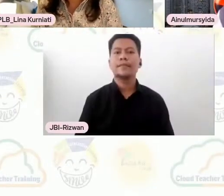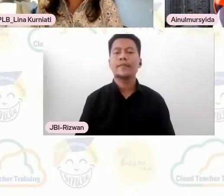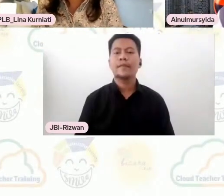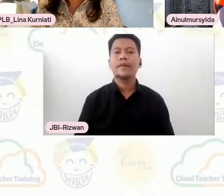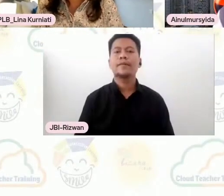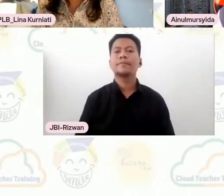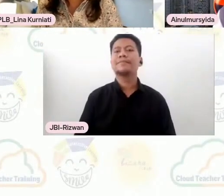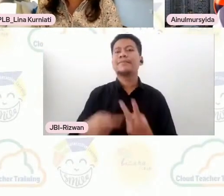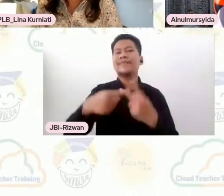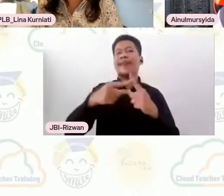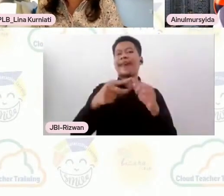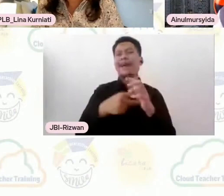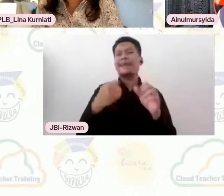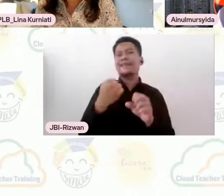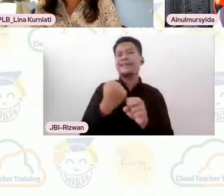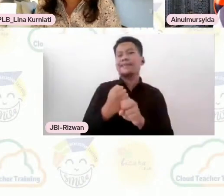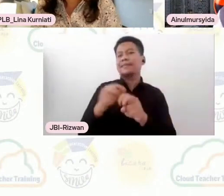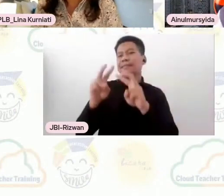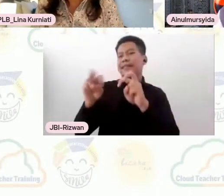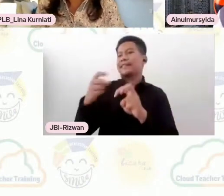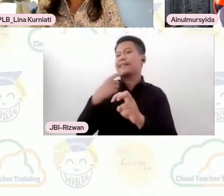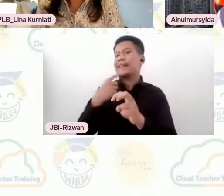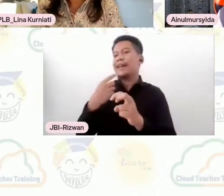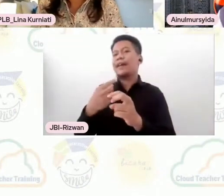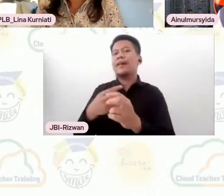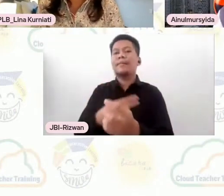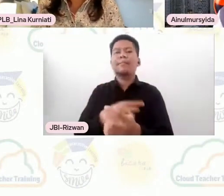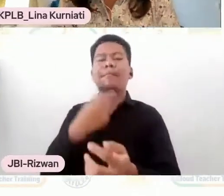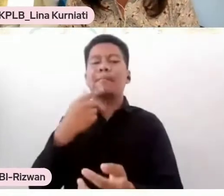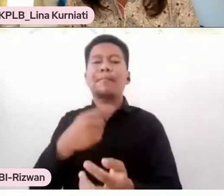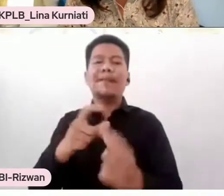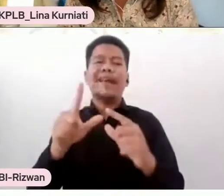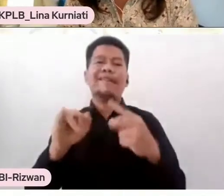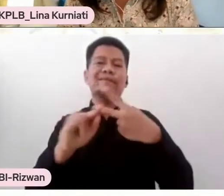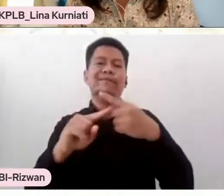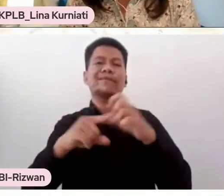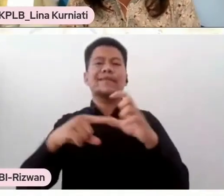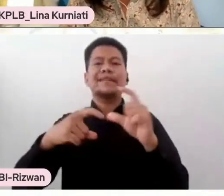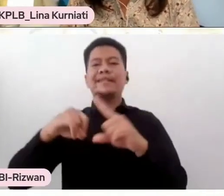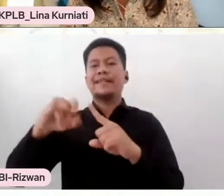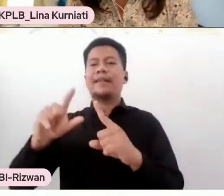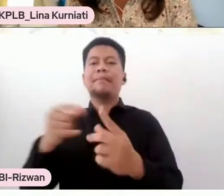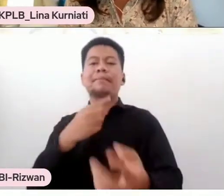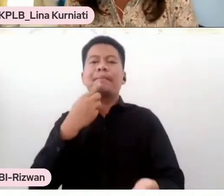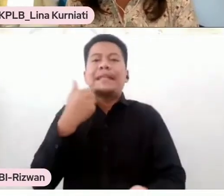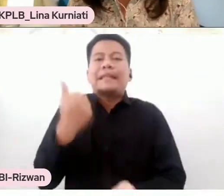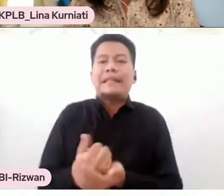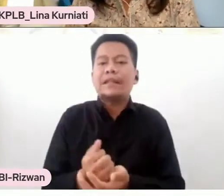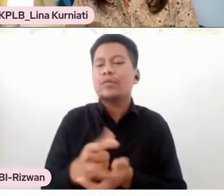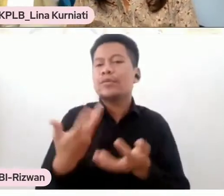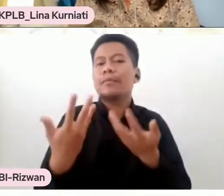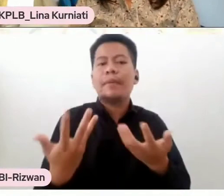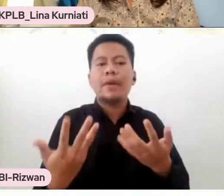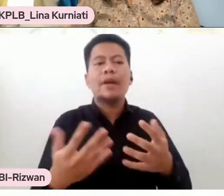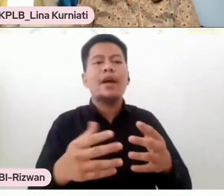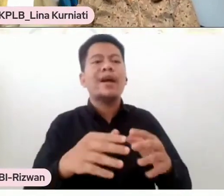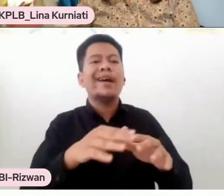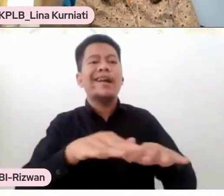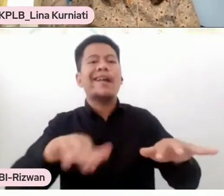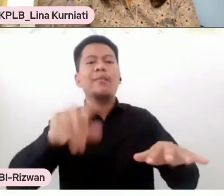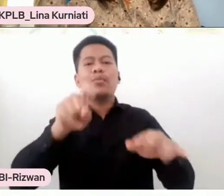pentingnya life skill, kemudian komunikasi, dan bagaimana anak-anak berkebutuhan khusus, khususnya yang visual impairment yang bermasalah